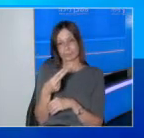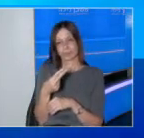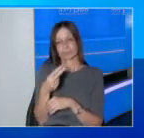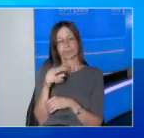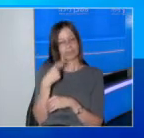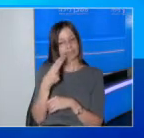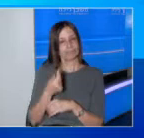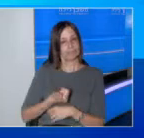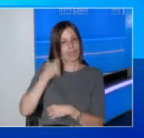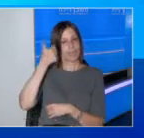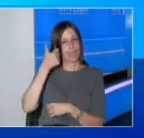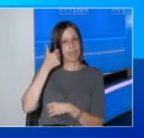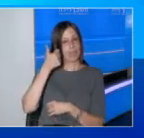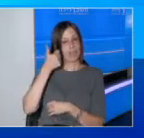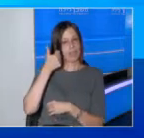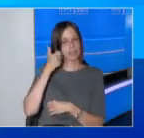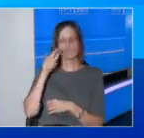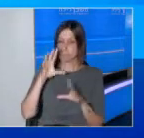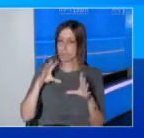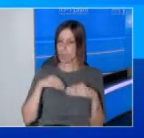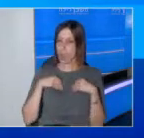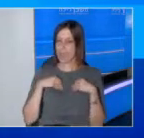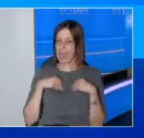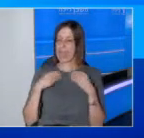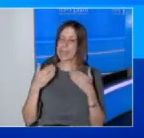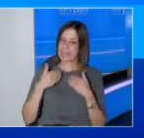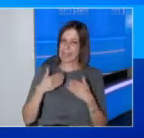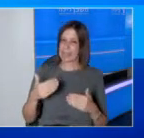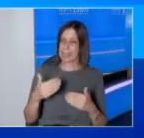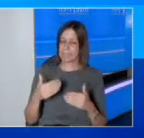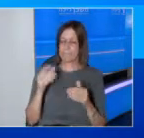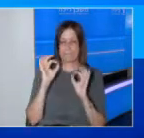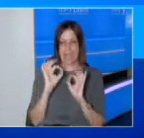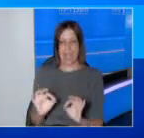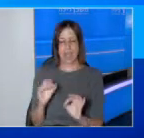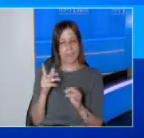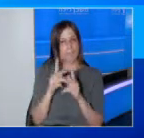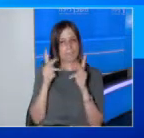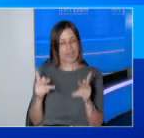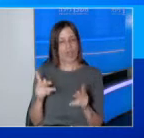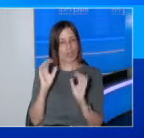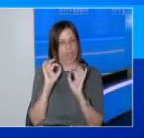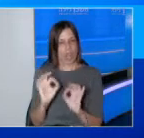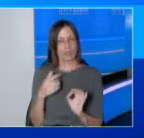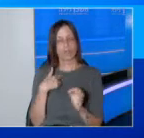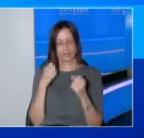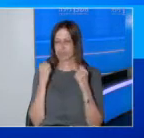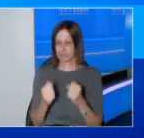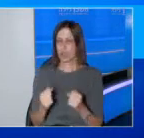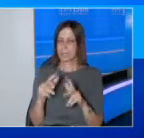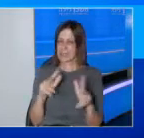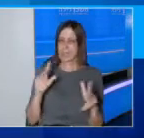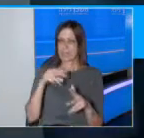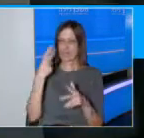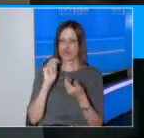שתהיה הנהגה שתהיה מוכנה להתקדם באופן ריאלי, לפתרונות ריאלי, אני משוכנע שהמצב יהיה